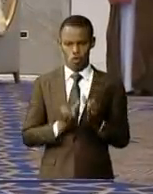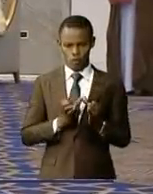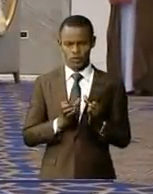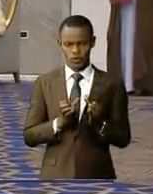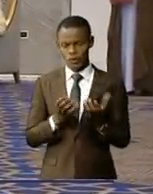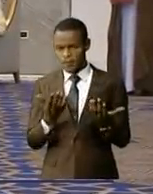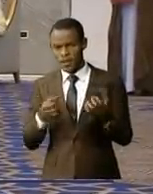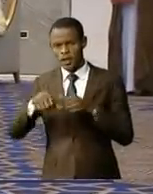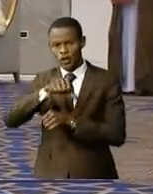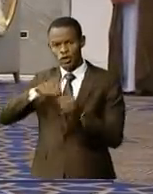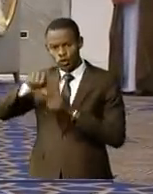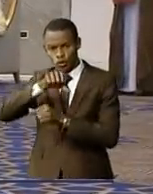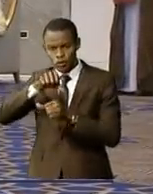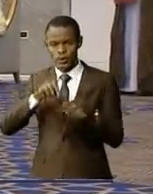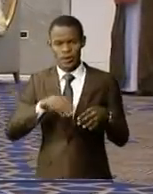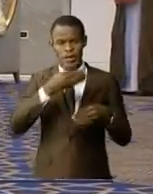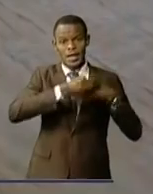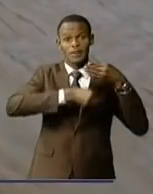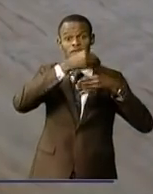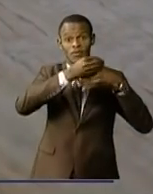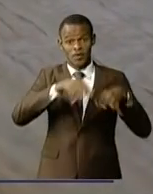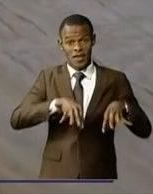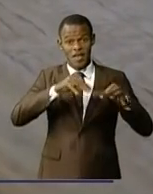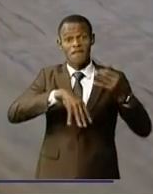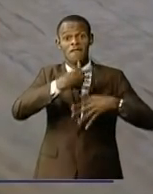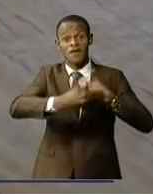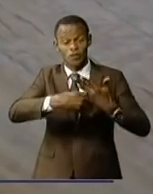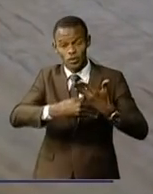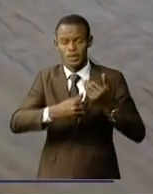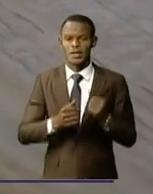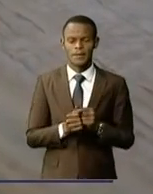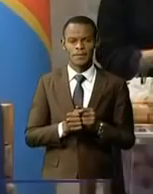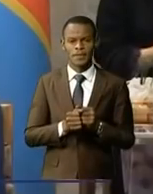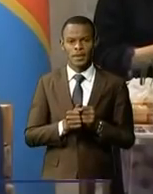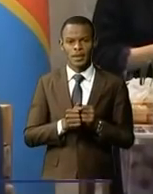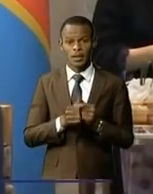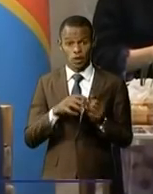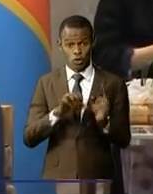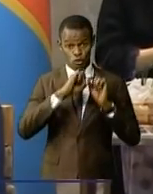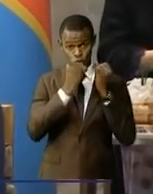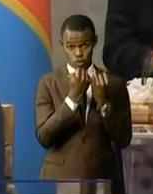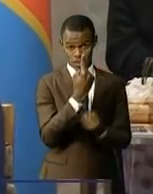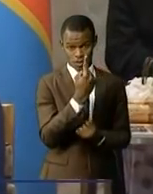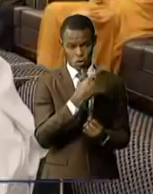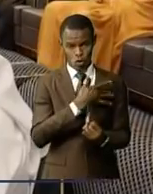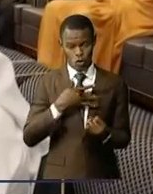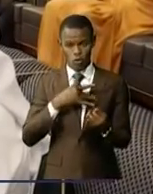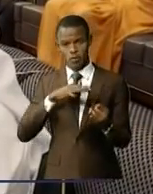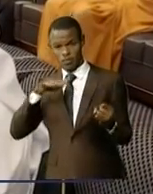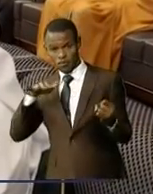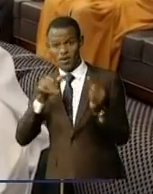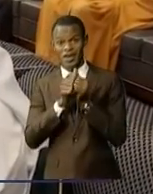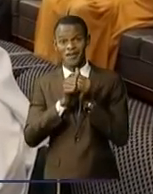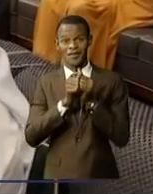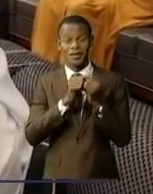l'urbanisme et habitat et des affaires foncières, un accord entre la société Masdar et le ministère des ressources hydrauliques de la